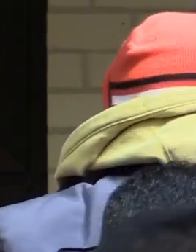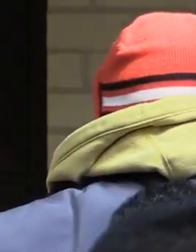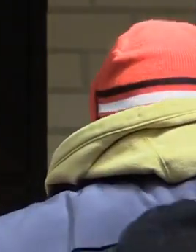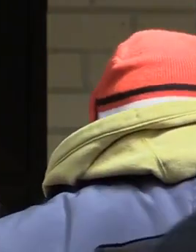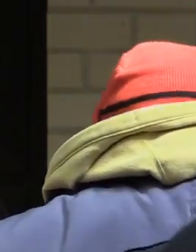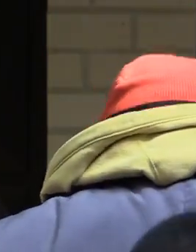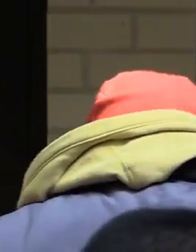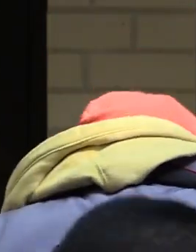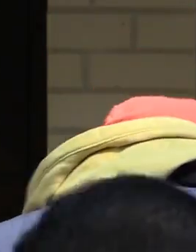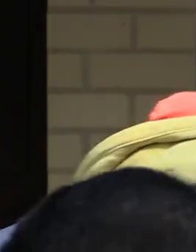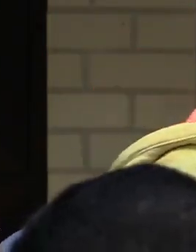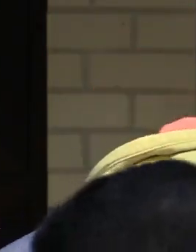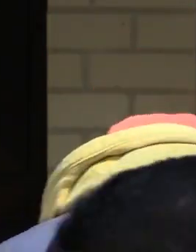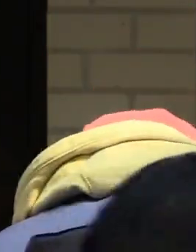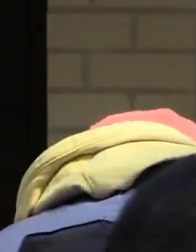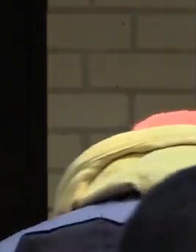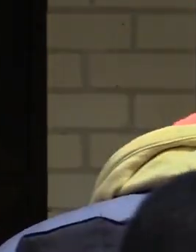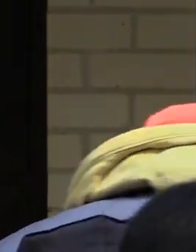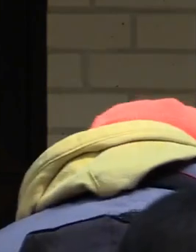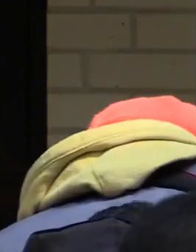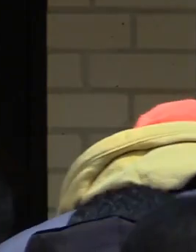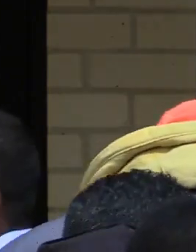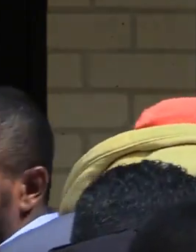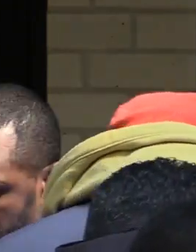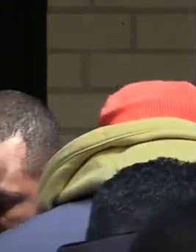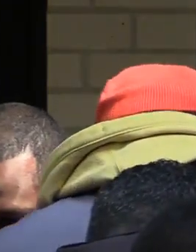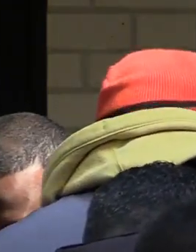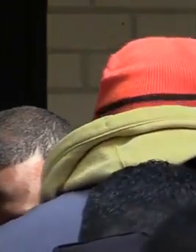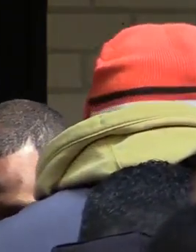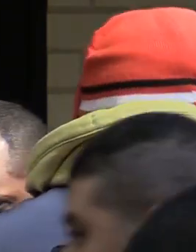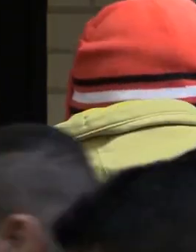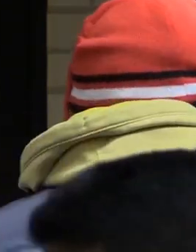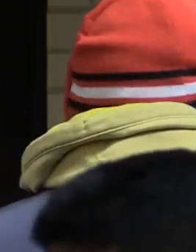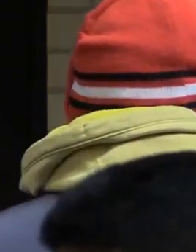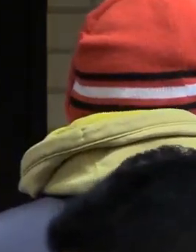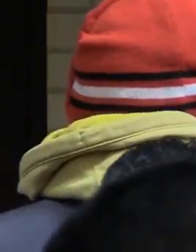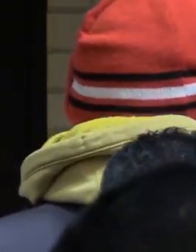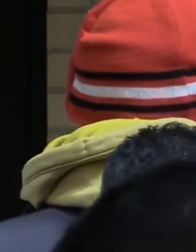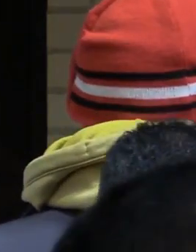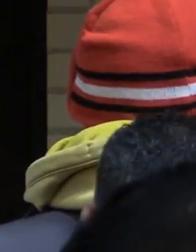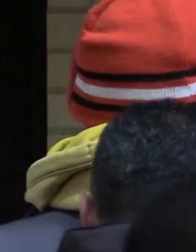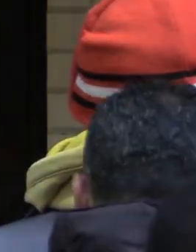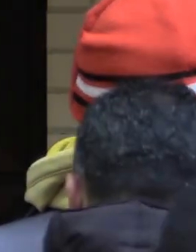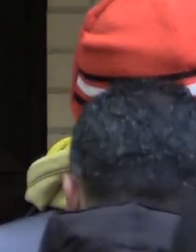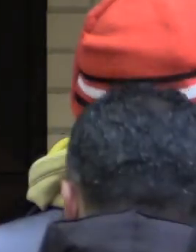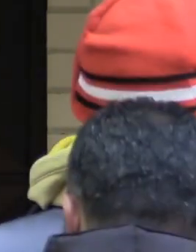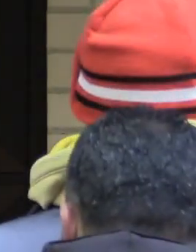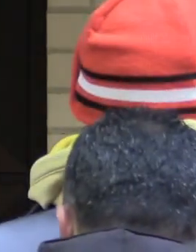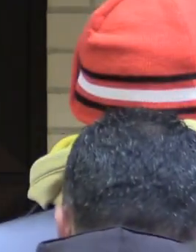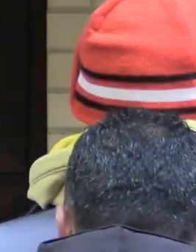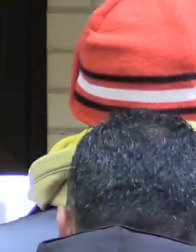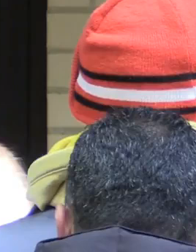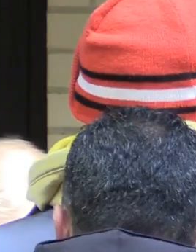الله. حي على الصلاة، حي على الفلاح، قد قامت الصلاة، قد قامت